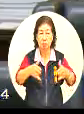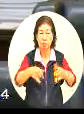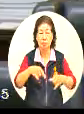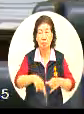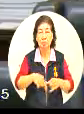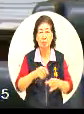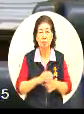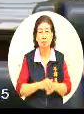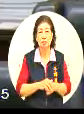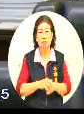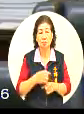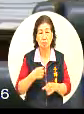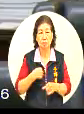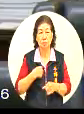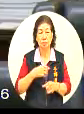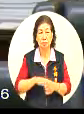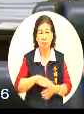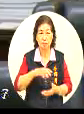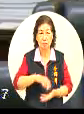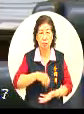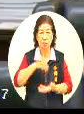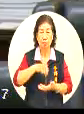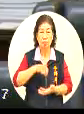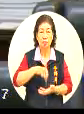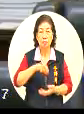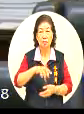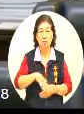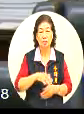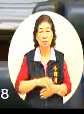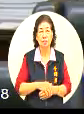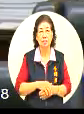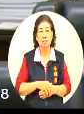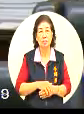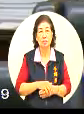里拿出来讨论